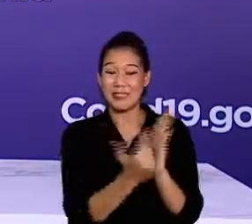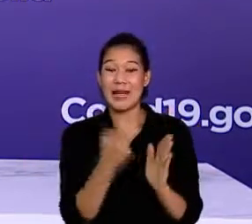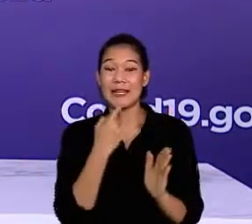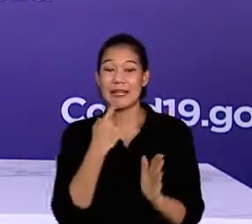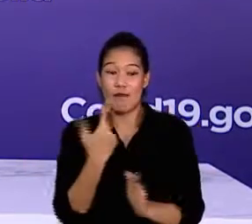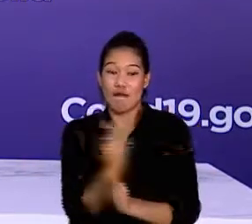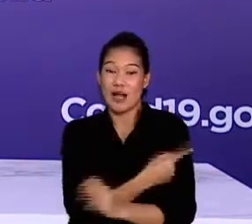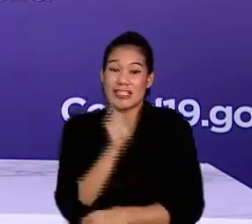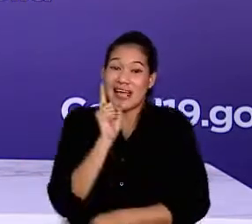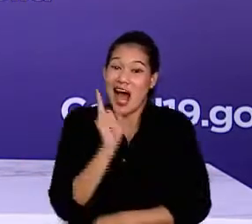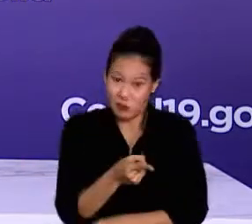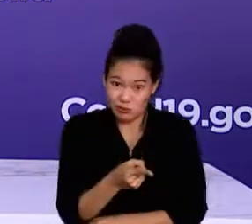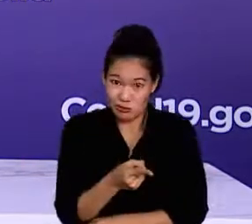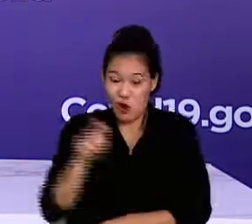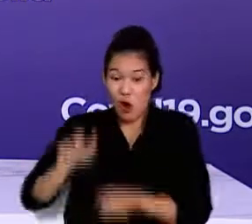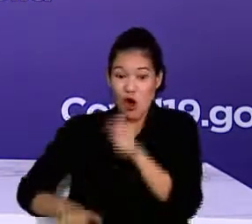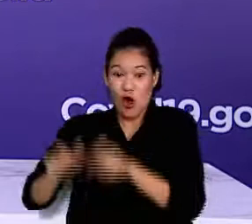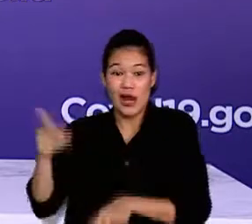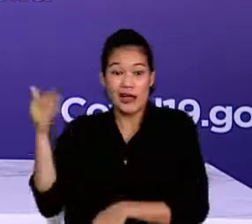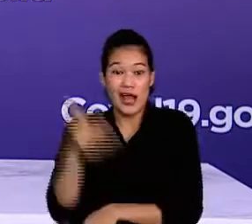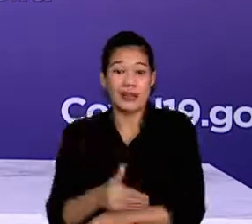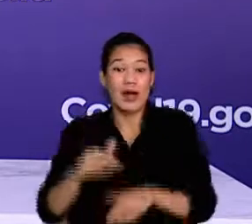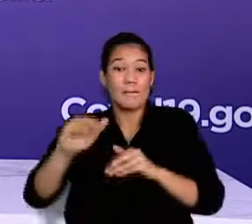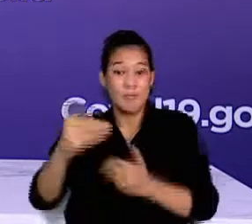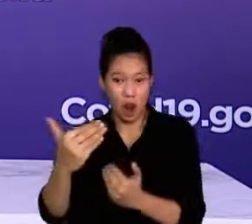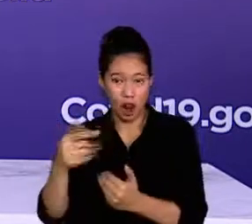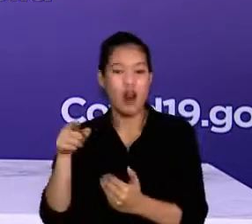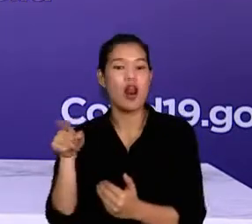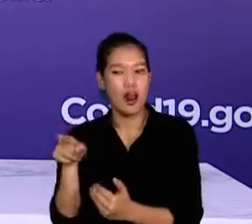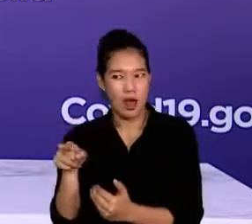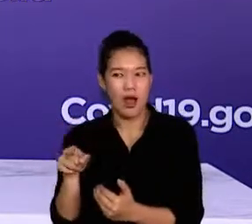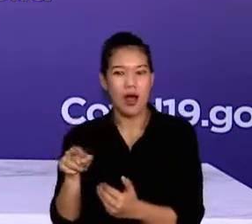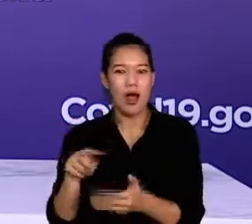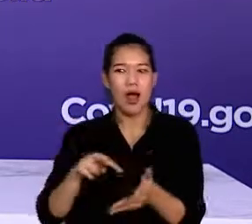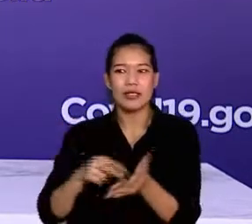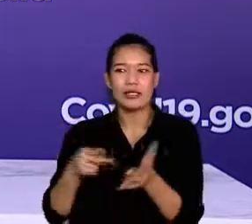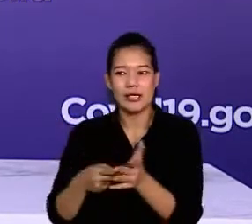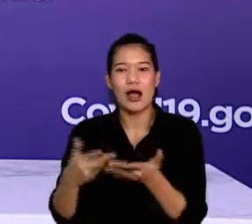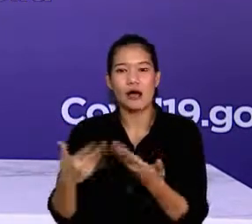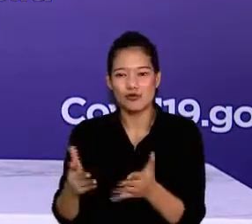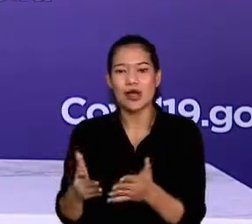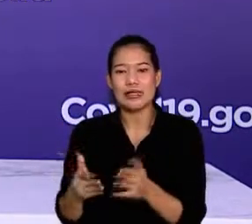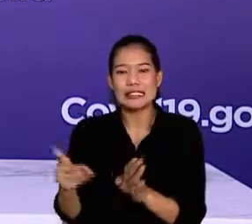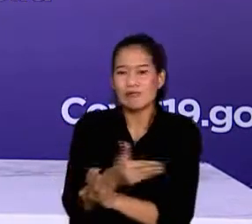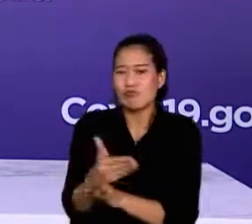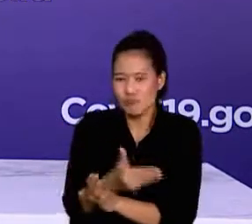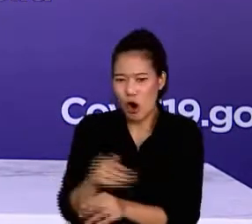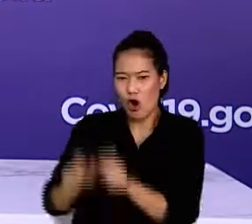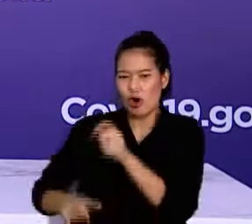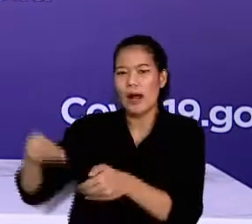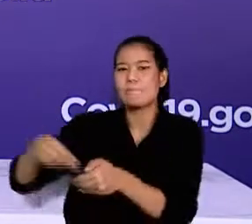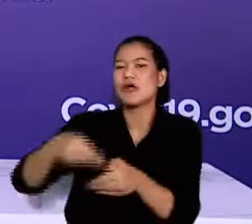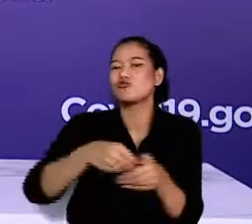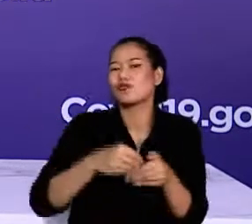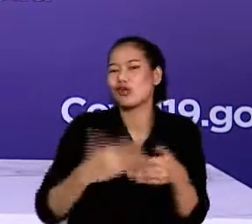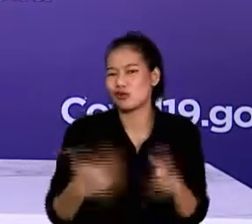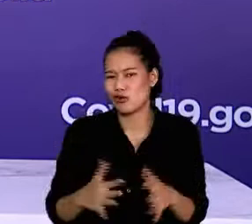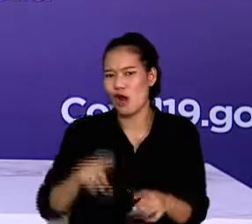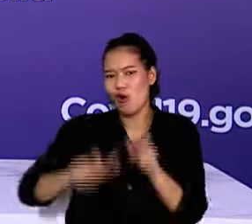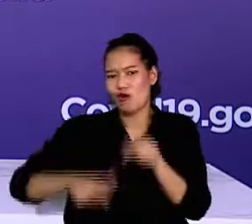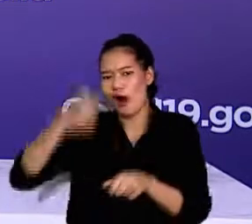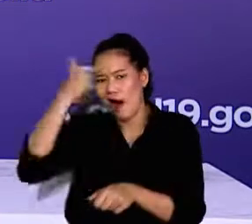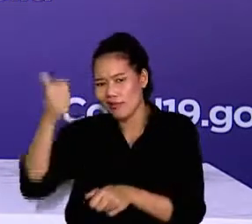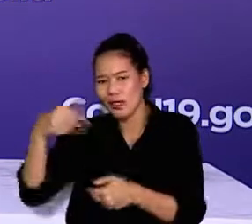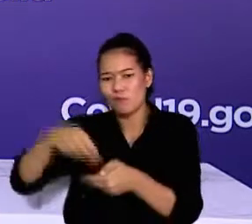wajib vaksinasi untuk pengunjung pusat perbelanjaan telah mengakomodir berbagai masukan dari banyak pihak termasuk pakar